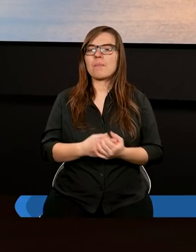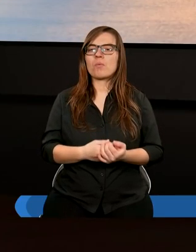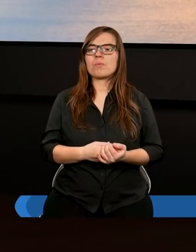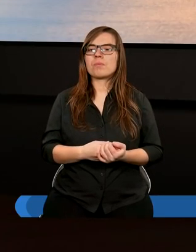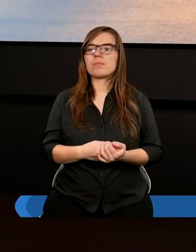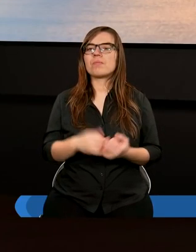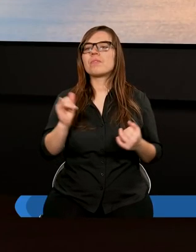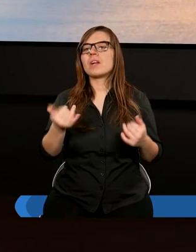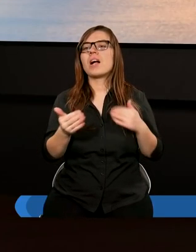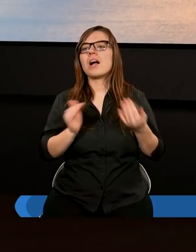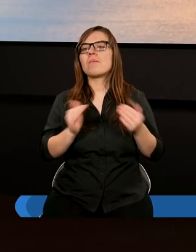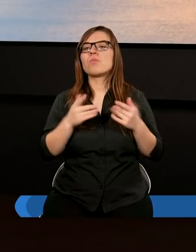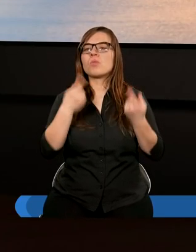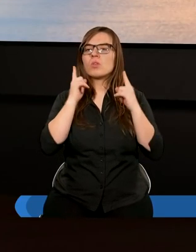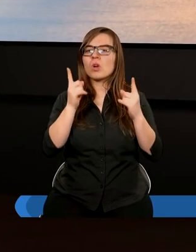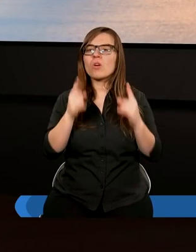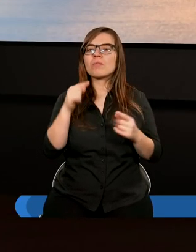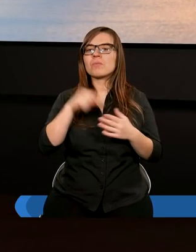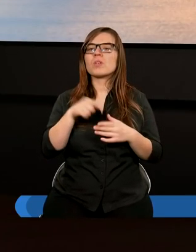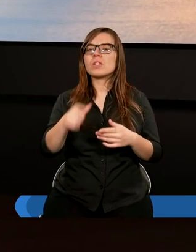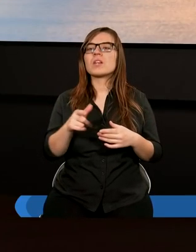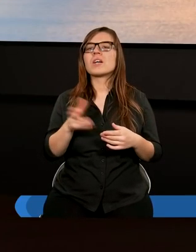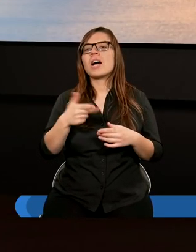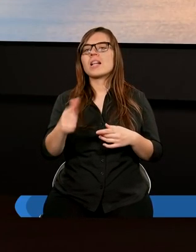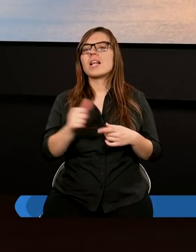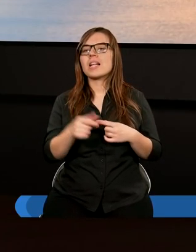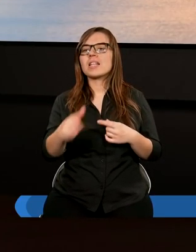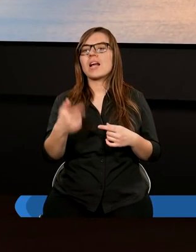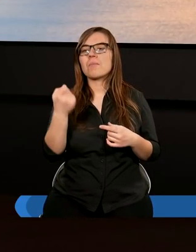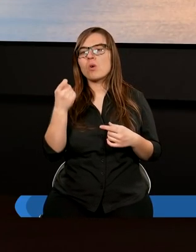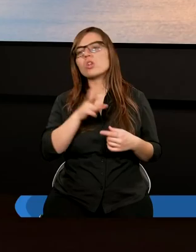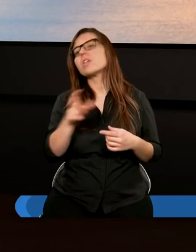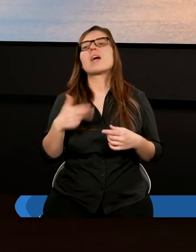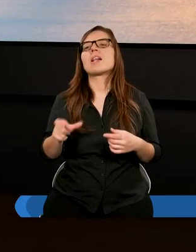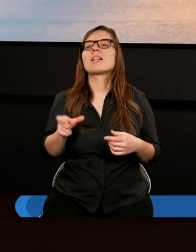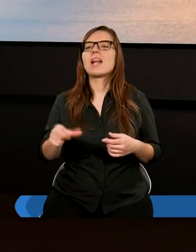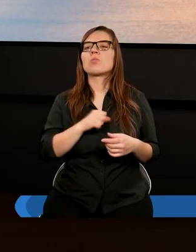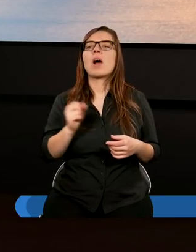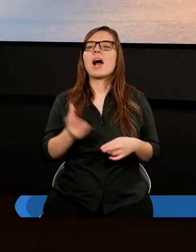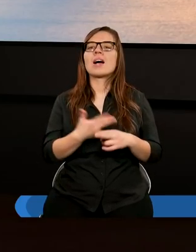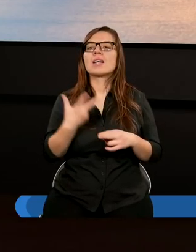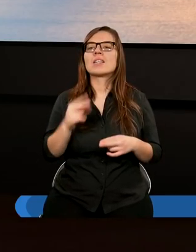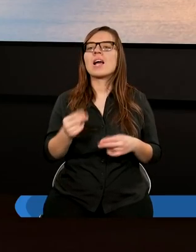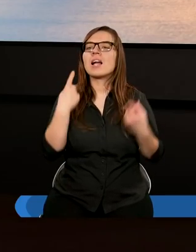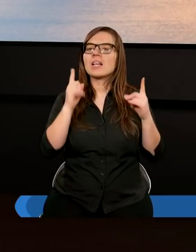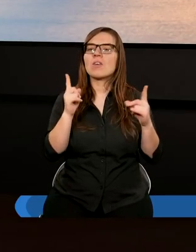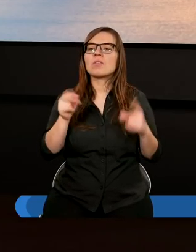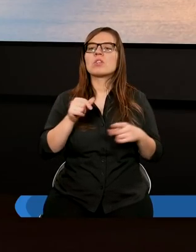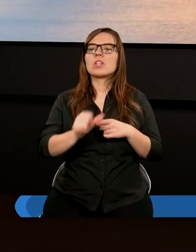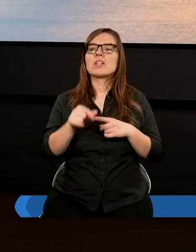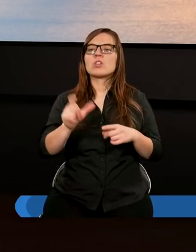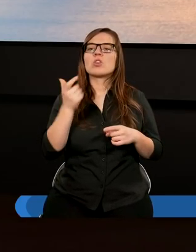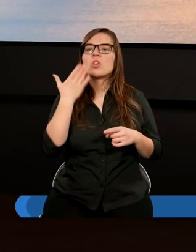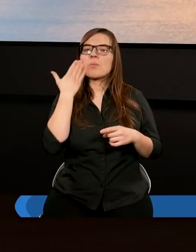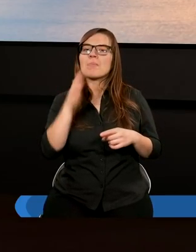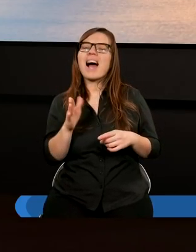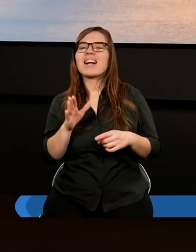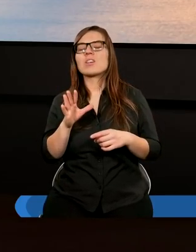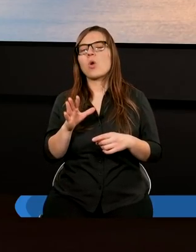W jaki sposób musimy rozstrzygać w życiu właśnie, kiedy to jest ten moment, kiedy się zadłużamy, a kiedy nie? Ale zauważcie, że jest to coś bardzo